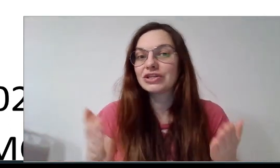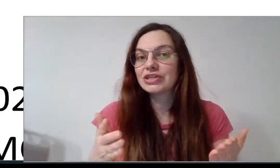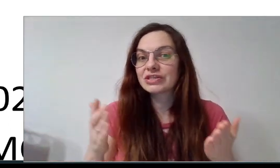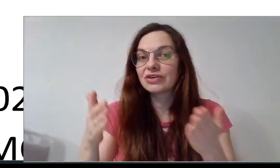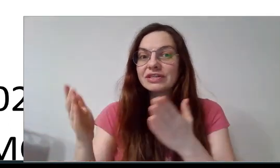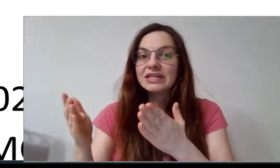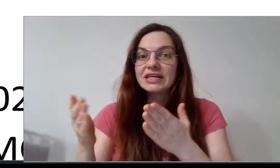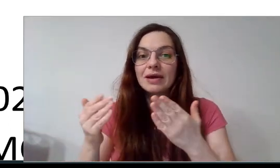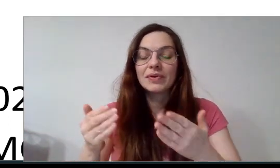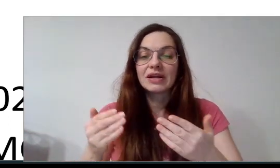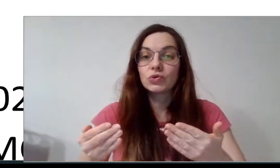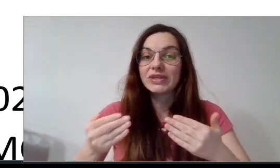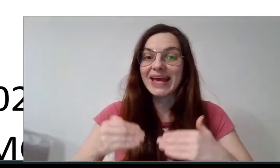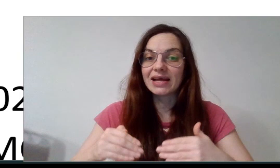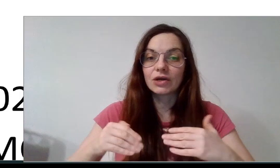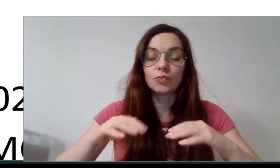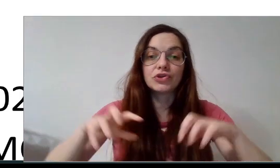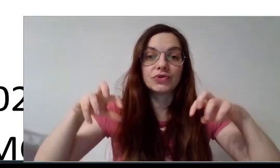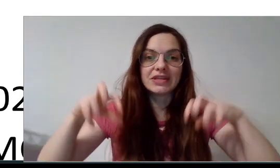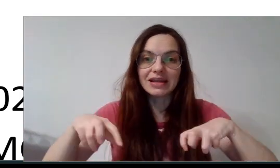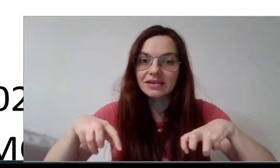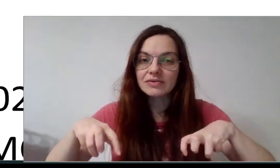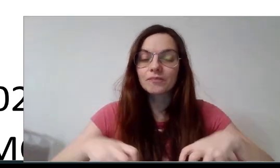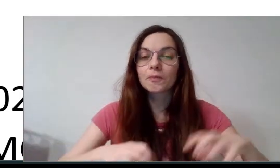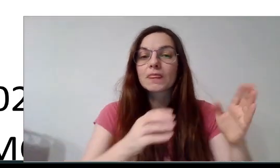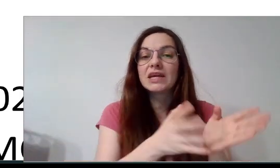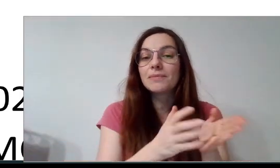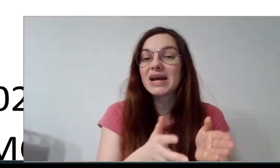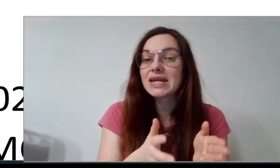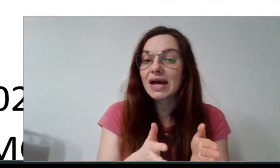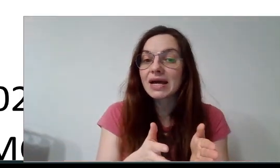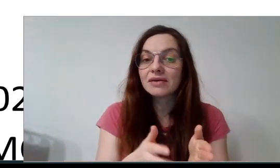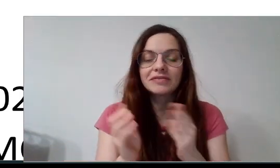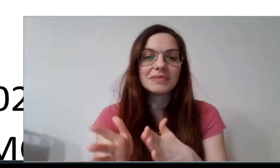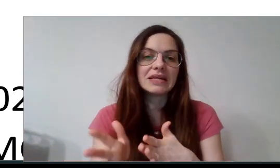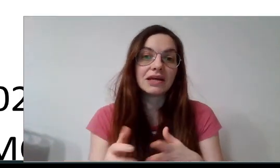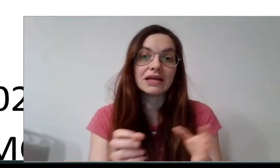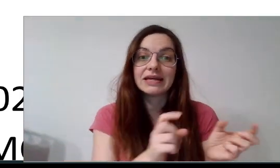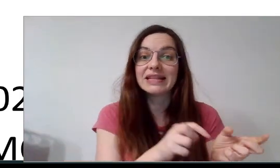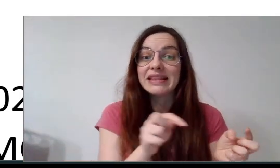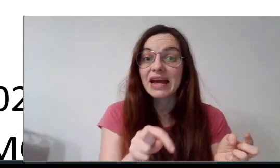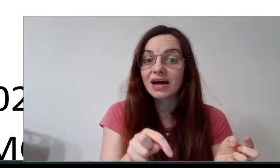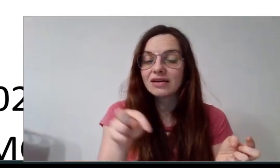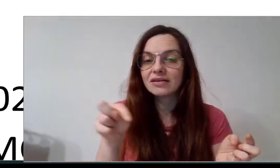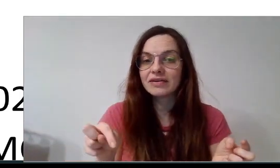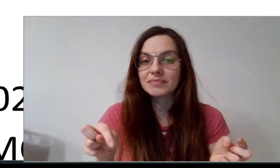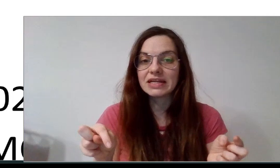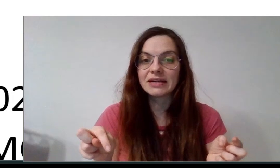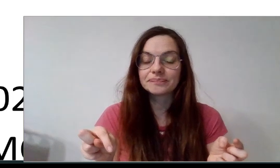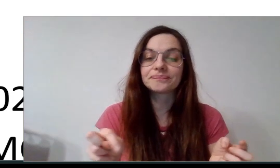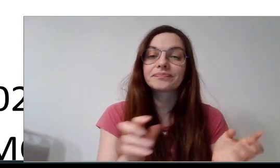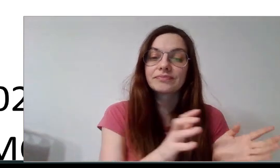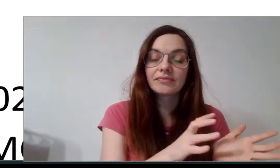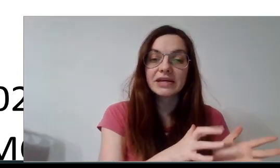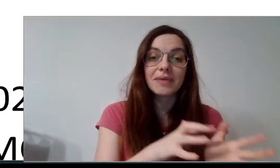pazimo, ženski rod di prelazi u dea, dakle u pitanju je dativ, in meiner familie ili in dea